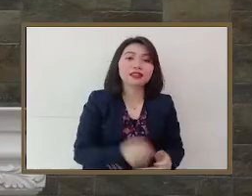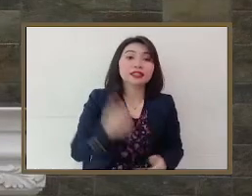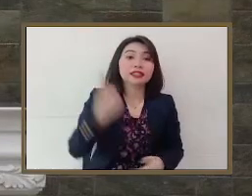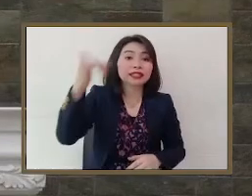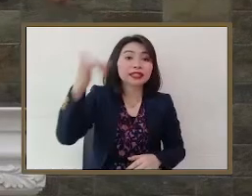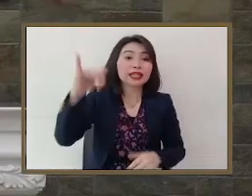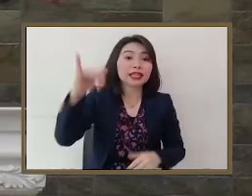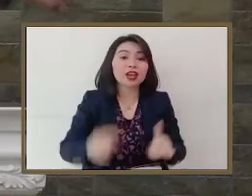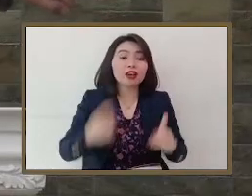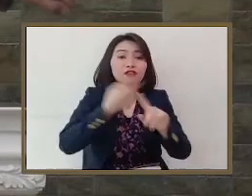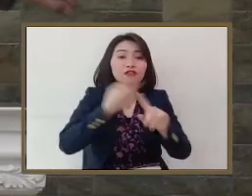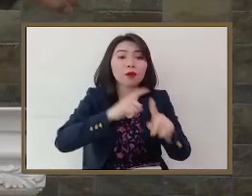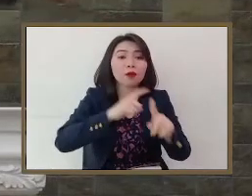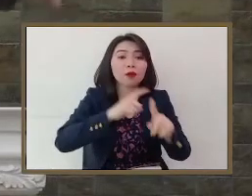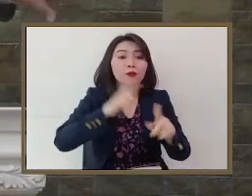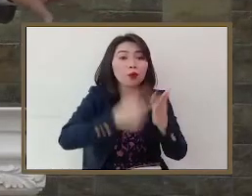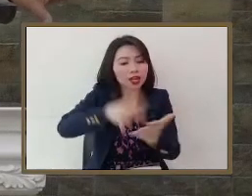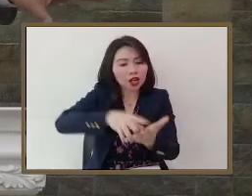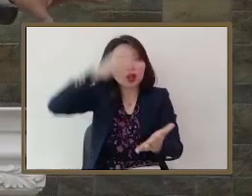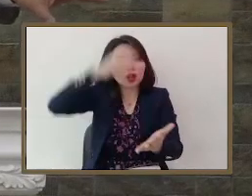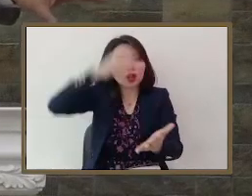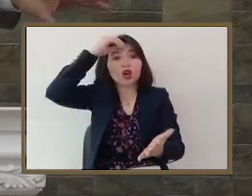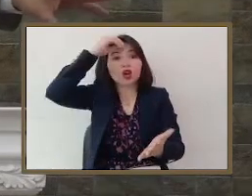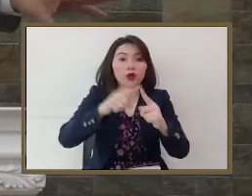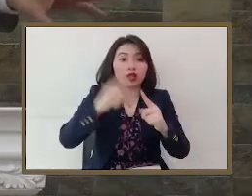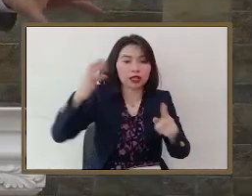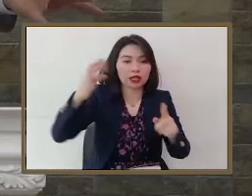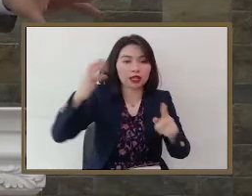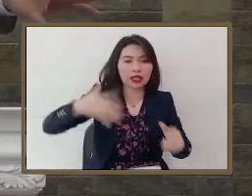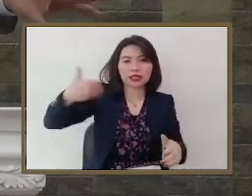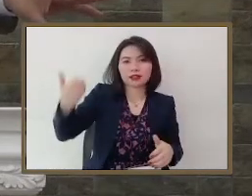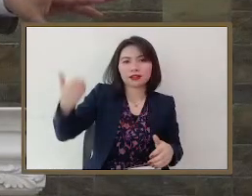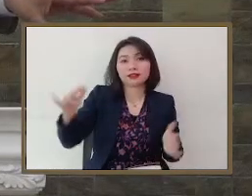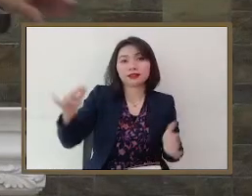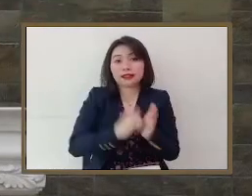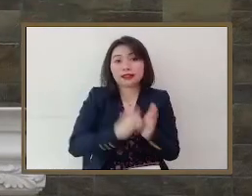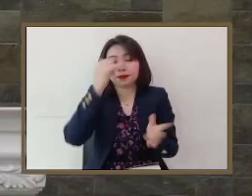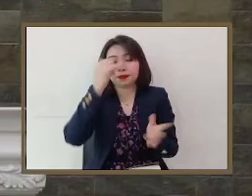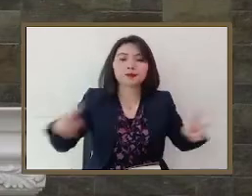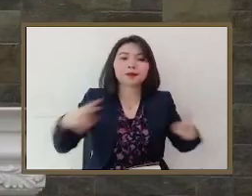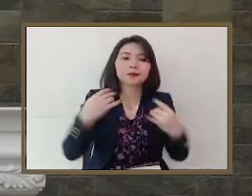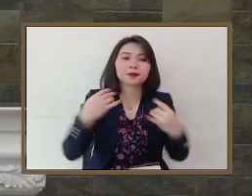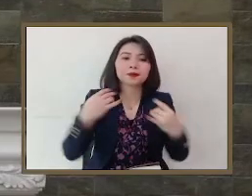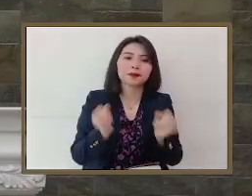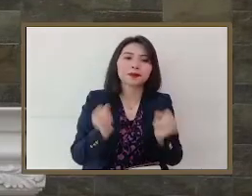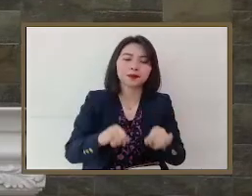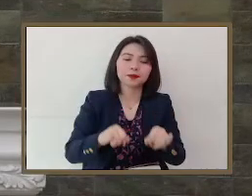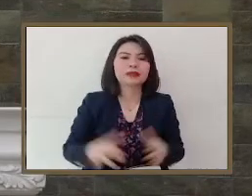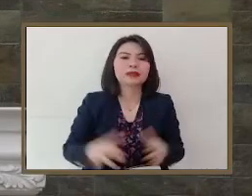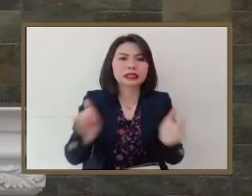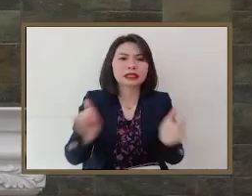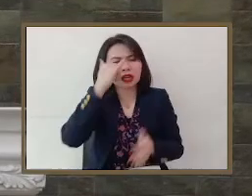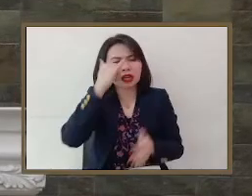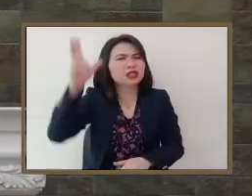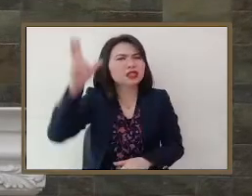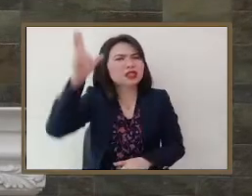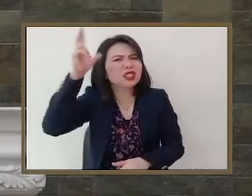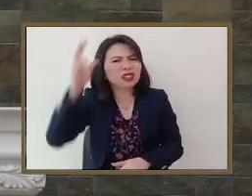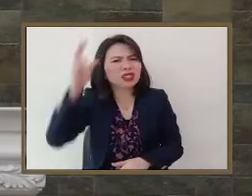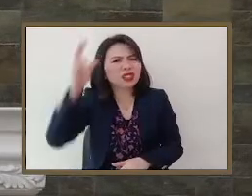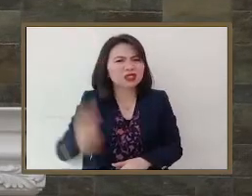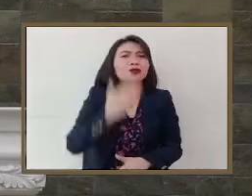nung bata pa siya. So it is very important, mga kapatid. Kaya nga po, ang Diablo, marunong po